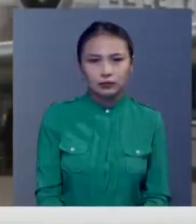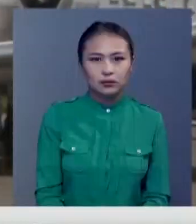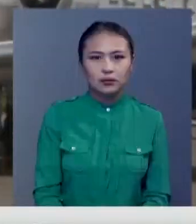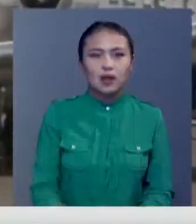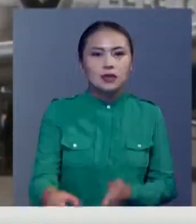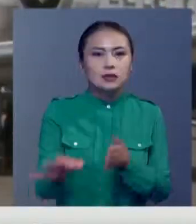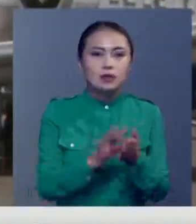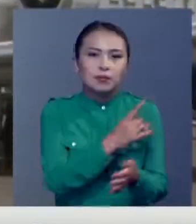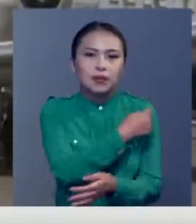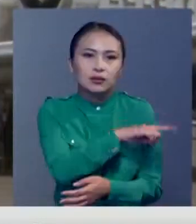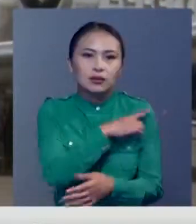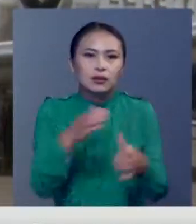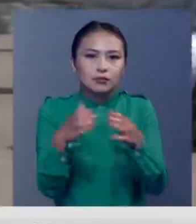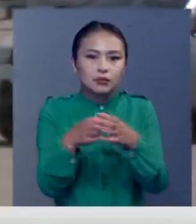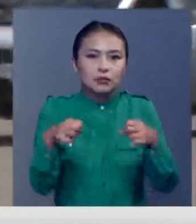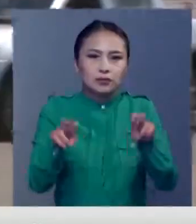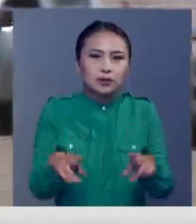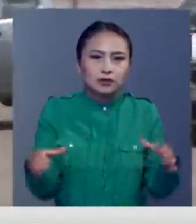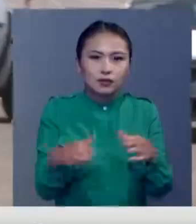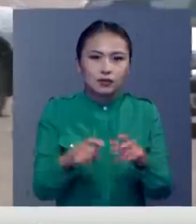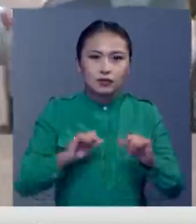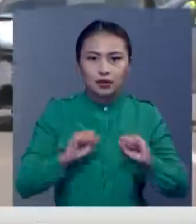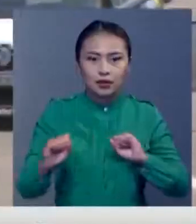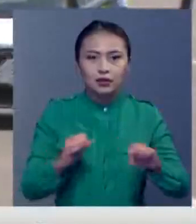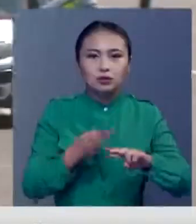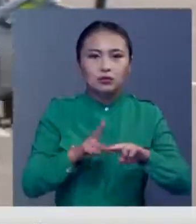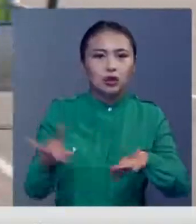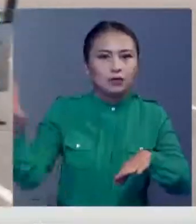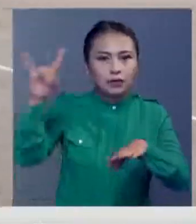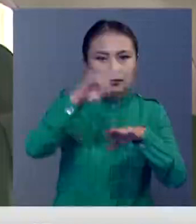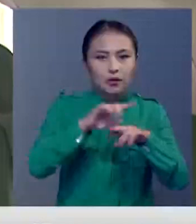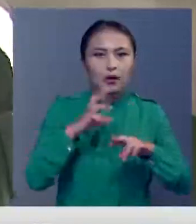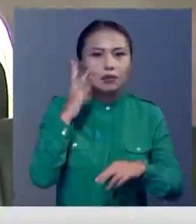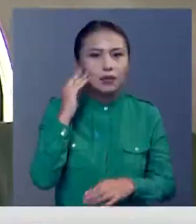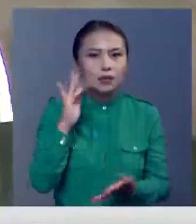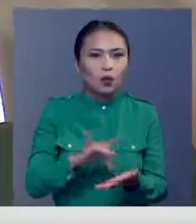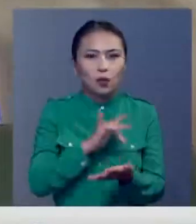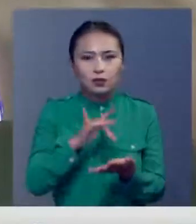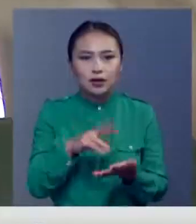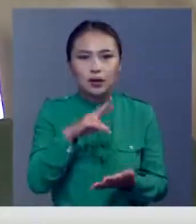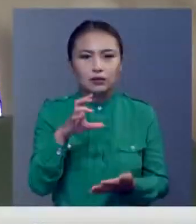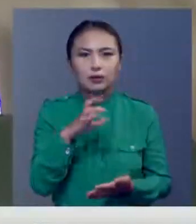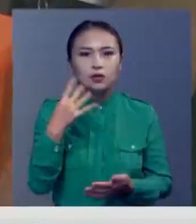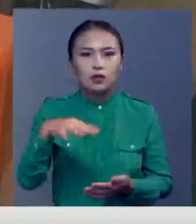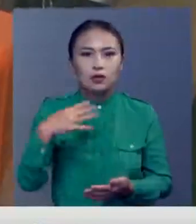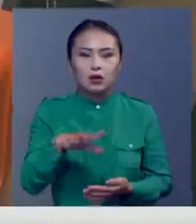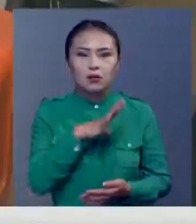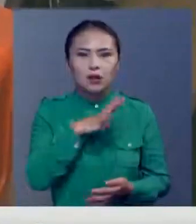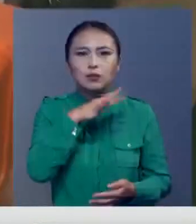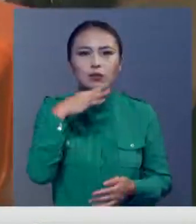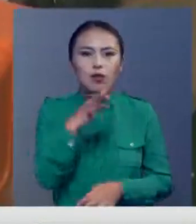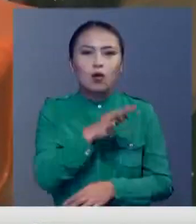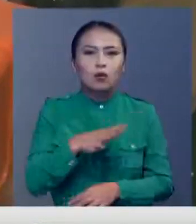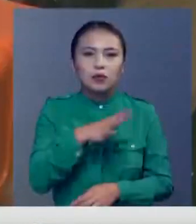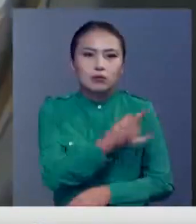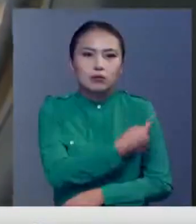Шұғыл медицина мамандарынан құрылған топ Алматы әуежайынан Шарал қаласына ұшқалы тұр. Арнайы жабдықталған Як-40-пен көп салалы облыстық